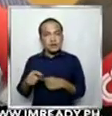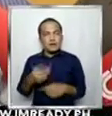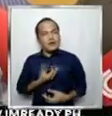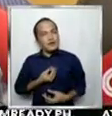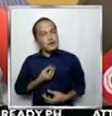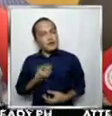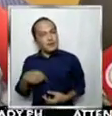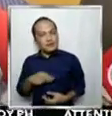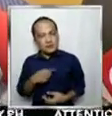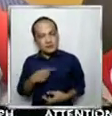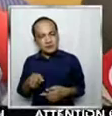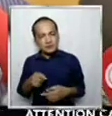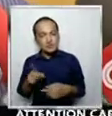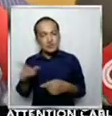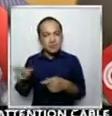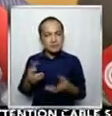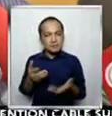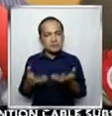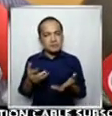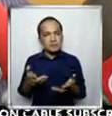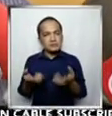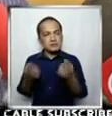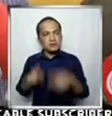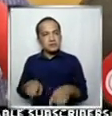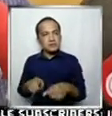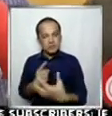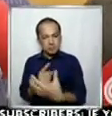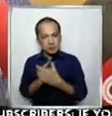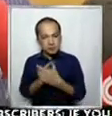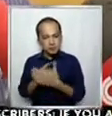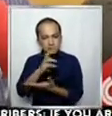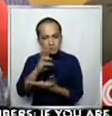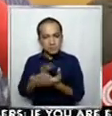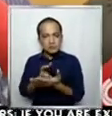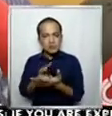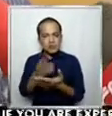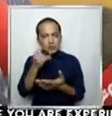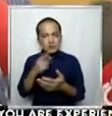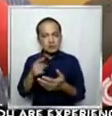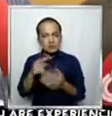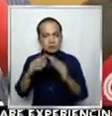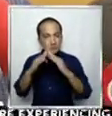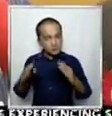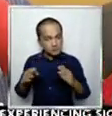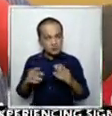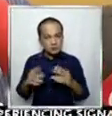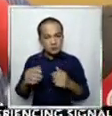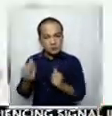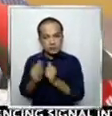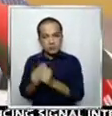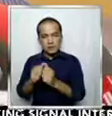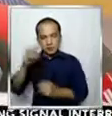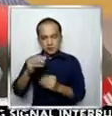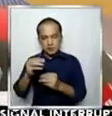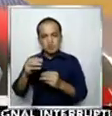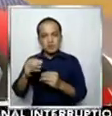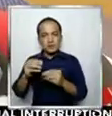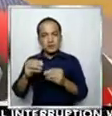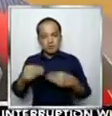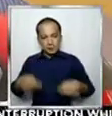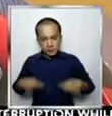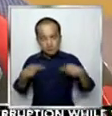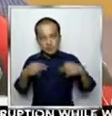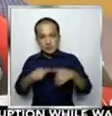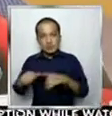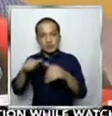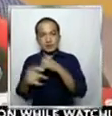are in a hurry na magkaroon dito ng quarantine facility. So that kasama kasi yun sa minimum health standard ng isang province. Napakataas